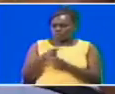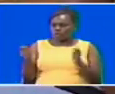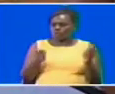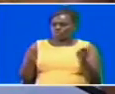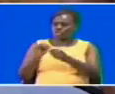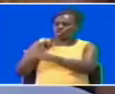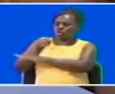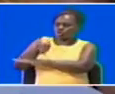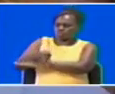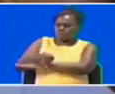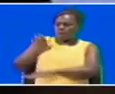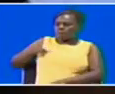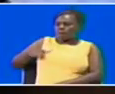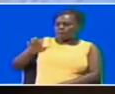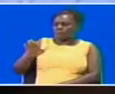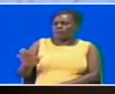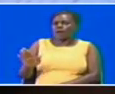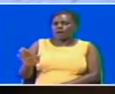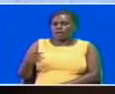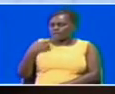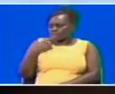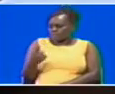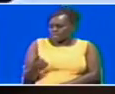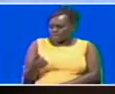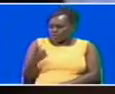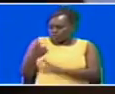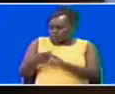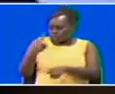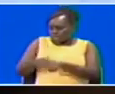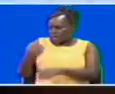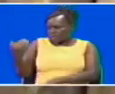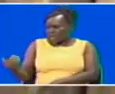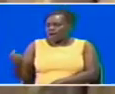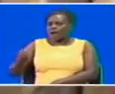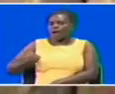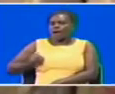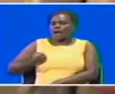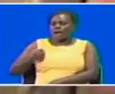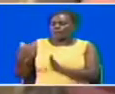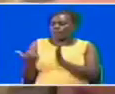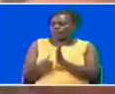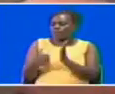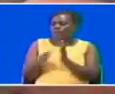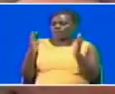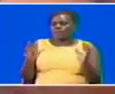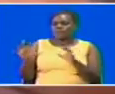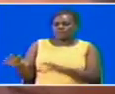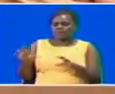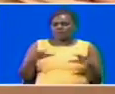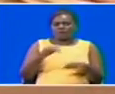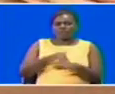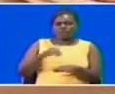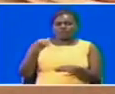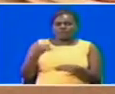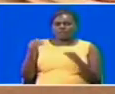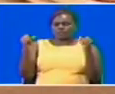kutoka Mamake Luc gedhaiga anasema kwamba Tangu utotoni binti ametatizika pakubwa kiasi Cha kuathiri ujasiri